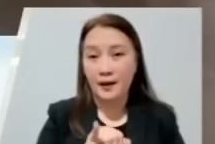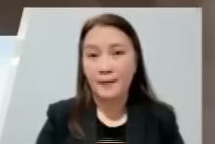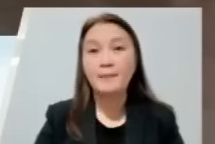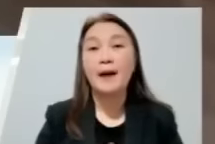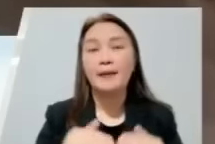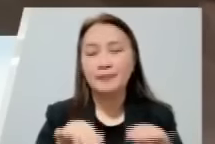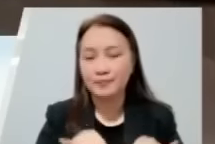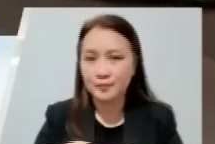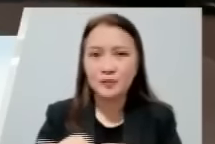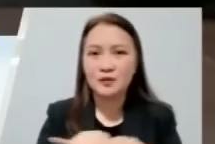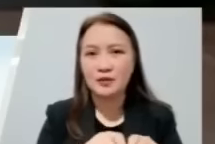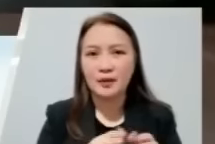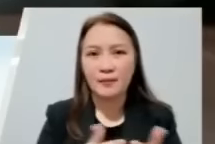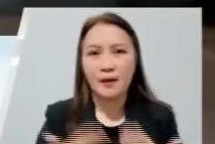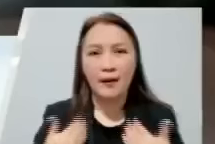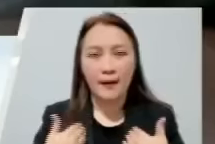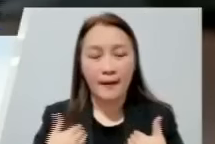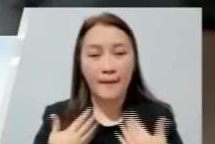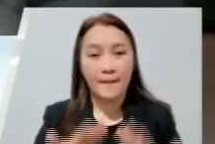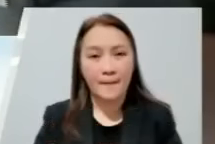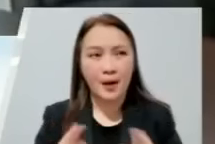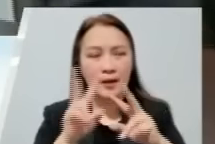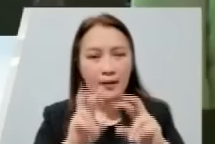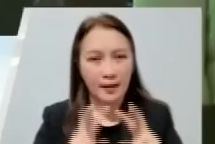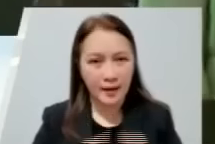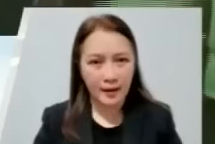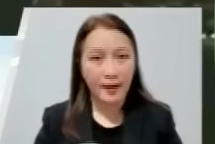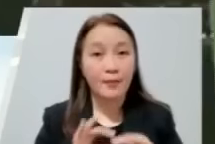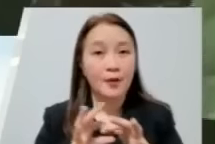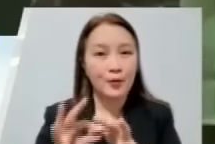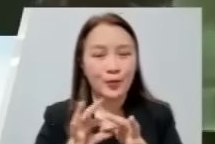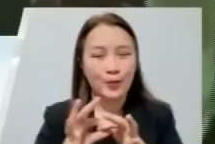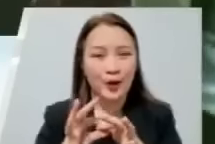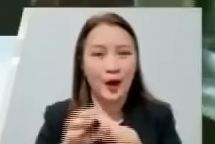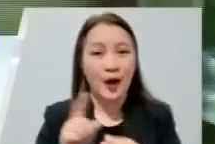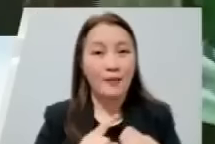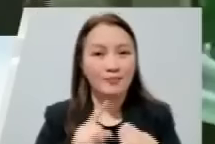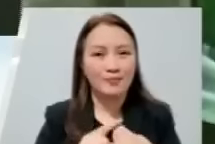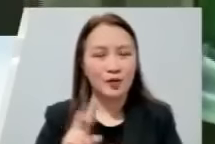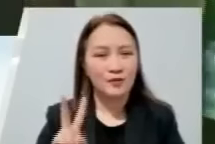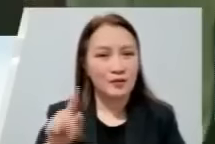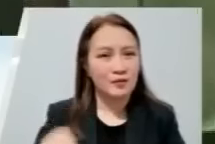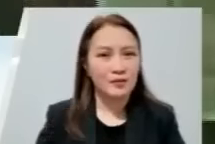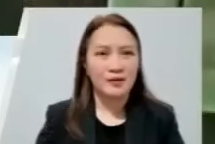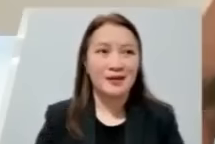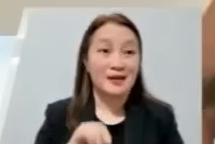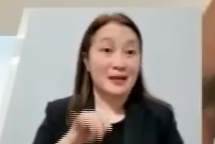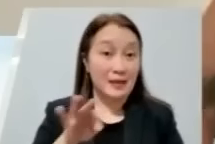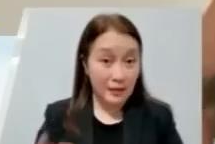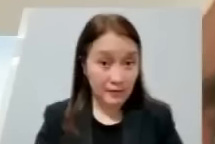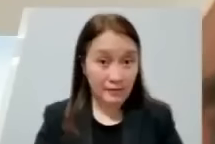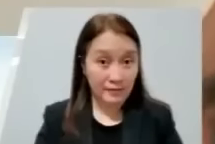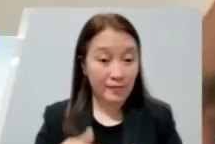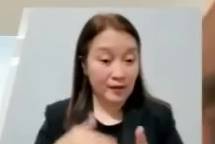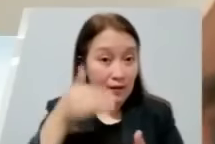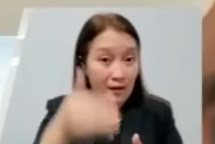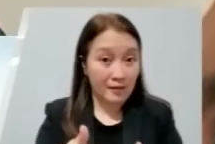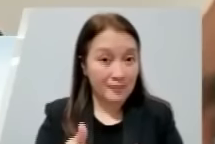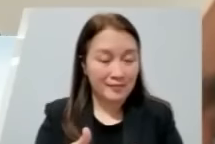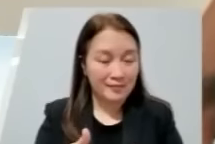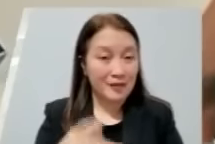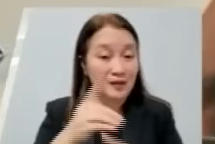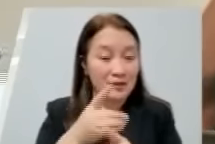magiging pag-iimbestiga sa usapin na may kaugnayan kay VP Sara. Pero sakaling muling hindi makarating ang Vice Presidente sa December 11, ayon